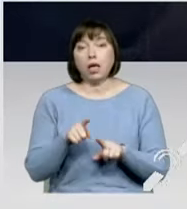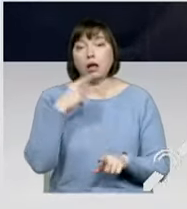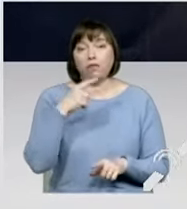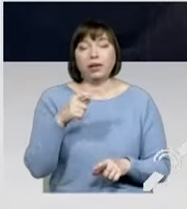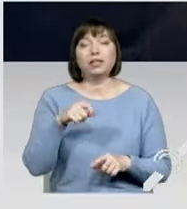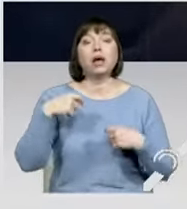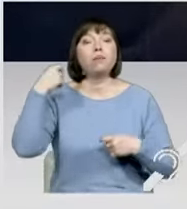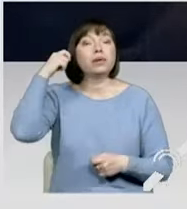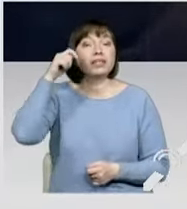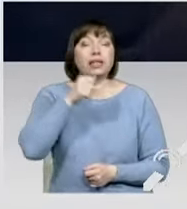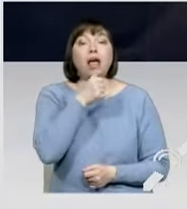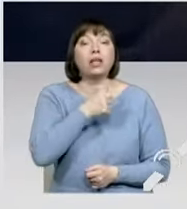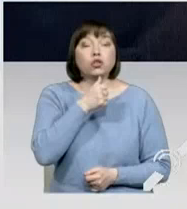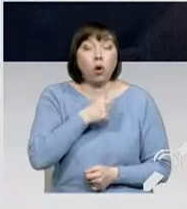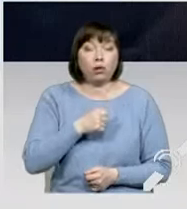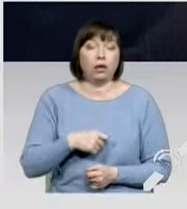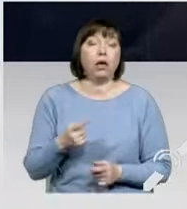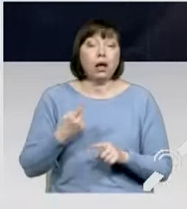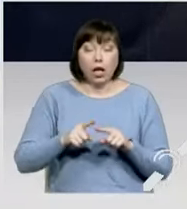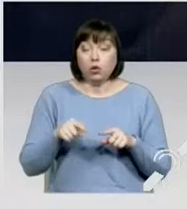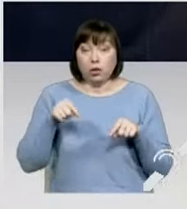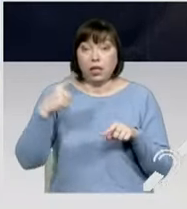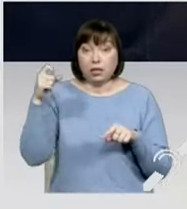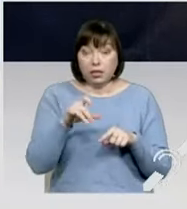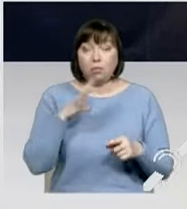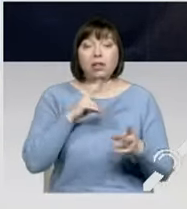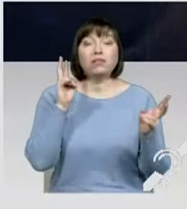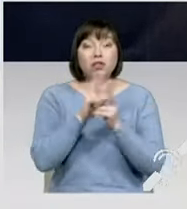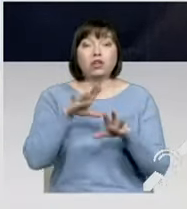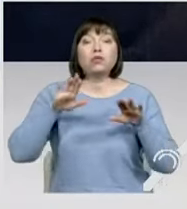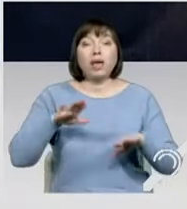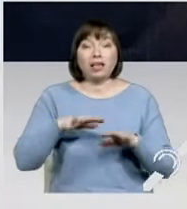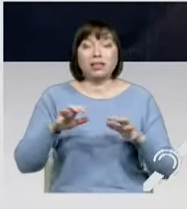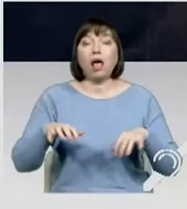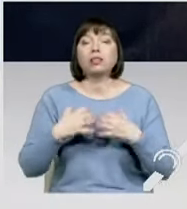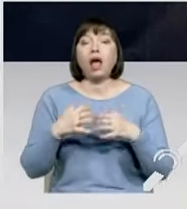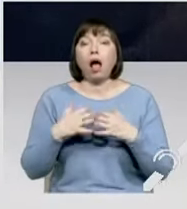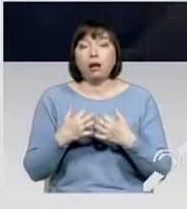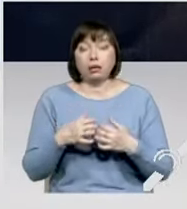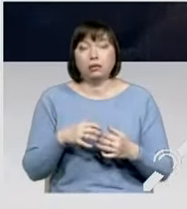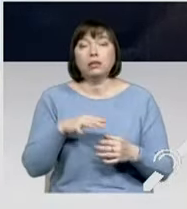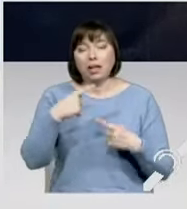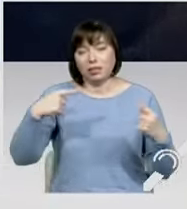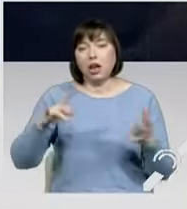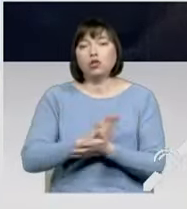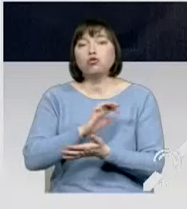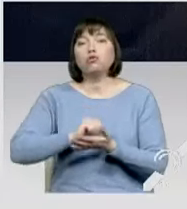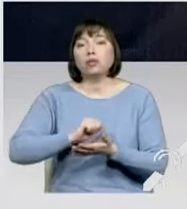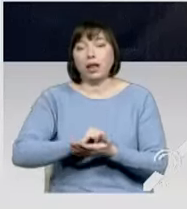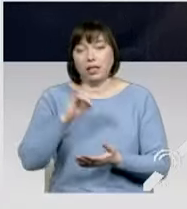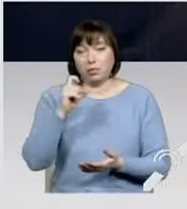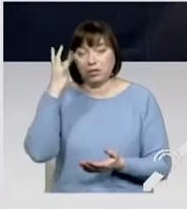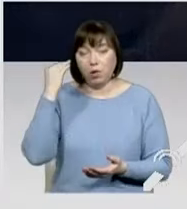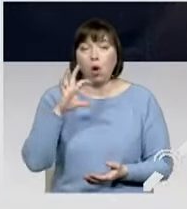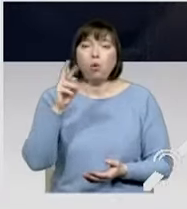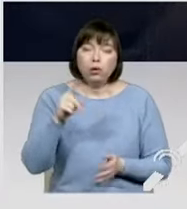președintele Estonie, Alar Karis, care în această săptămână s-a întâlnit la Tallinn cu mai mulți jurnaliști din Republica Moldova. Oficialul